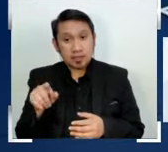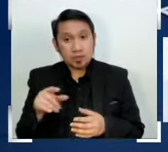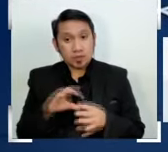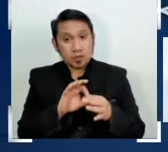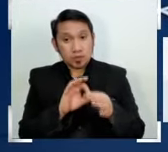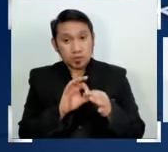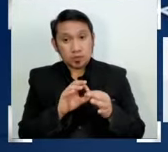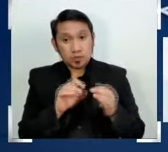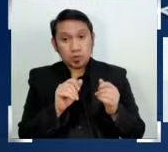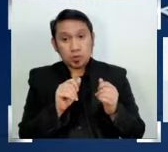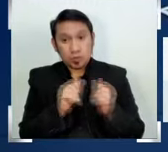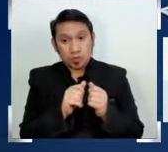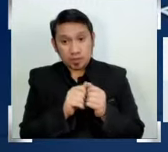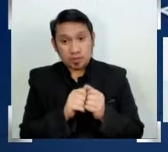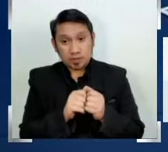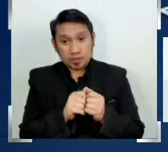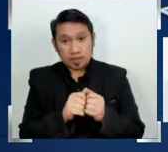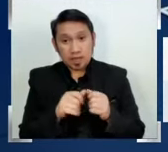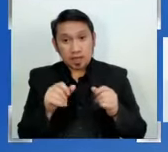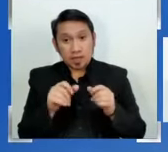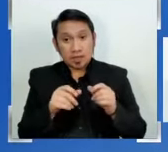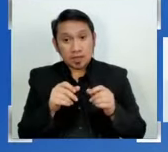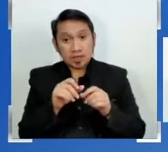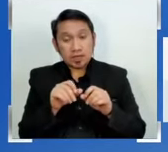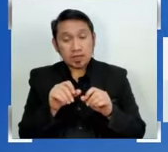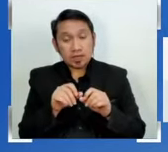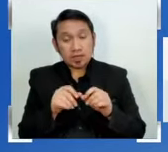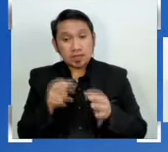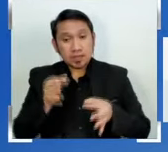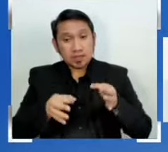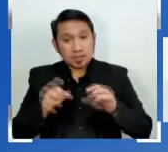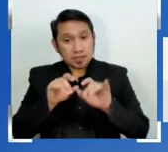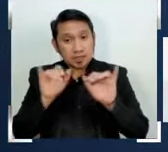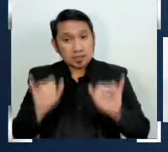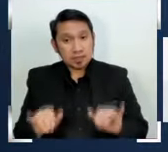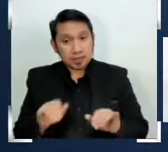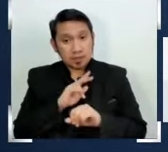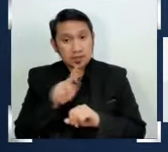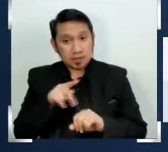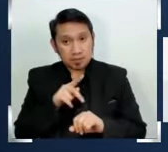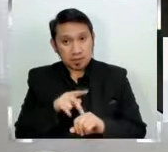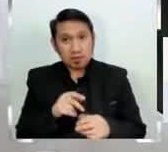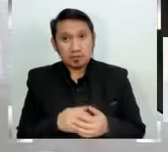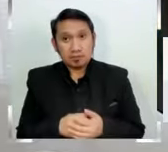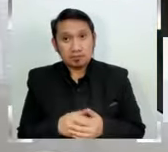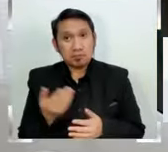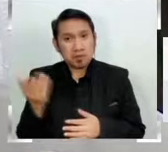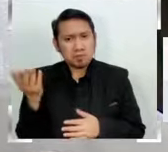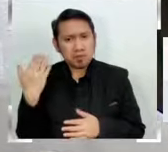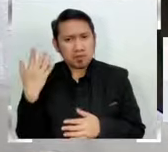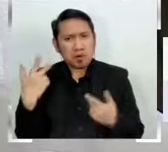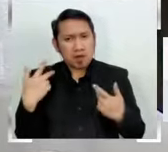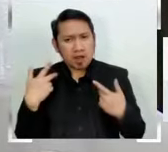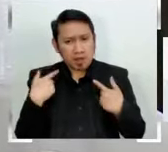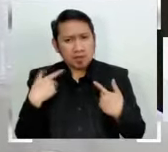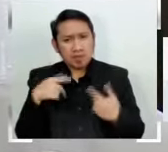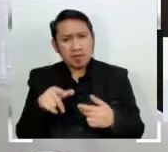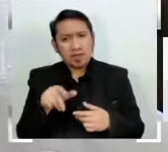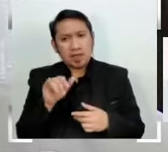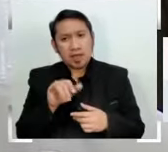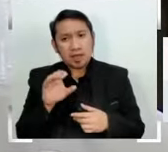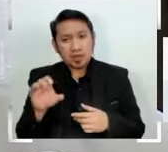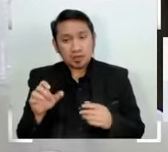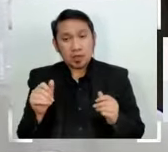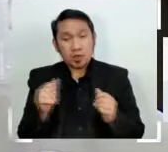February 2018 nang magbukas ang prosecutor ng ICC ng preliminary examination sa mga alegasyon na may basbas umano ni na